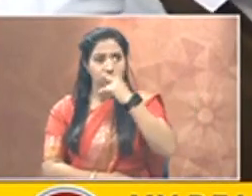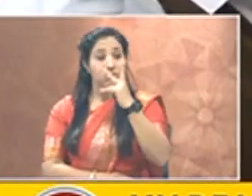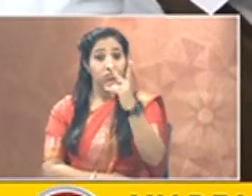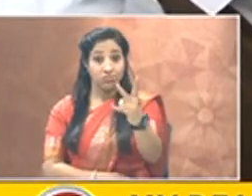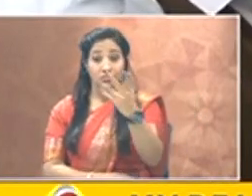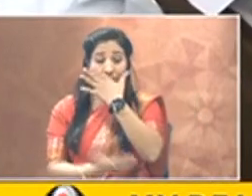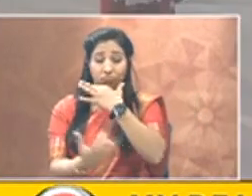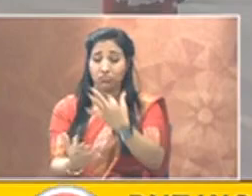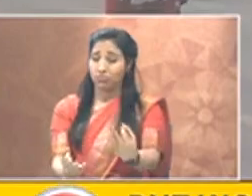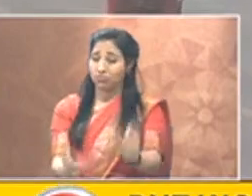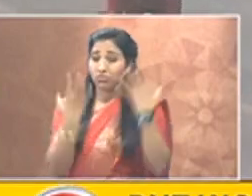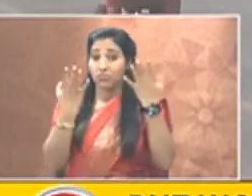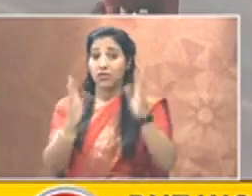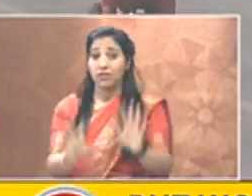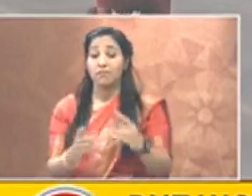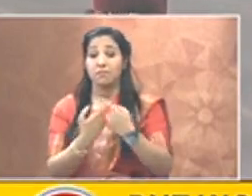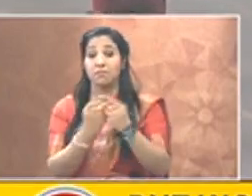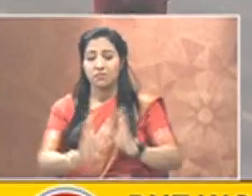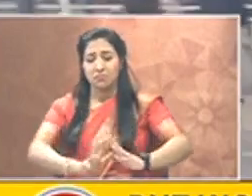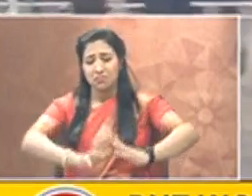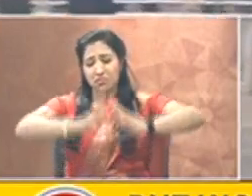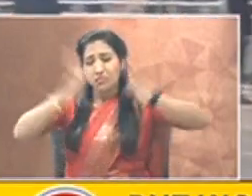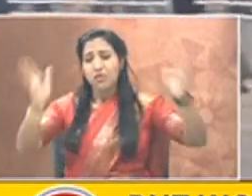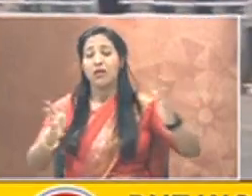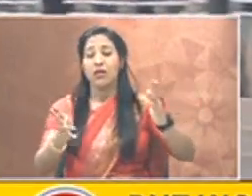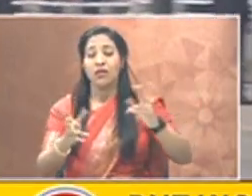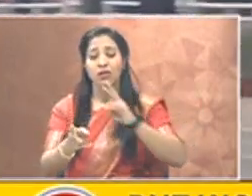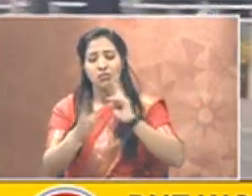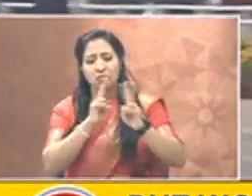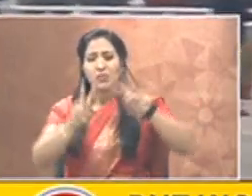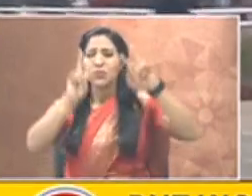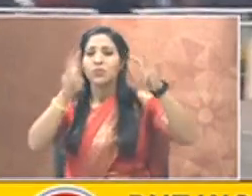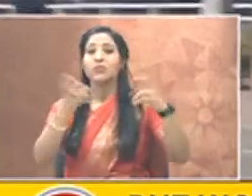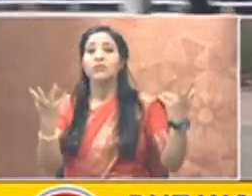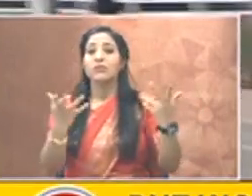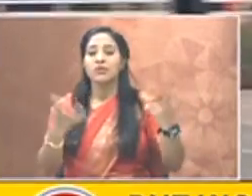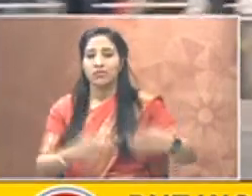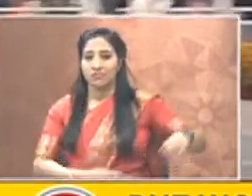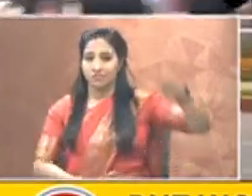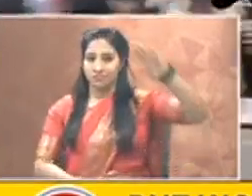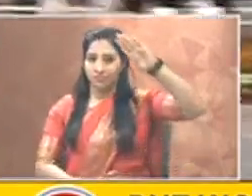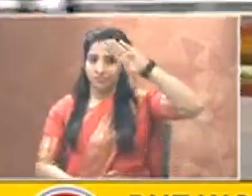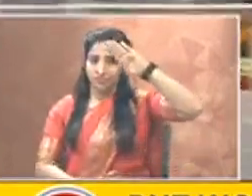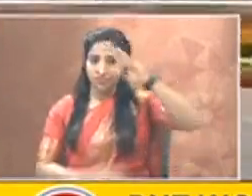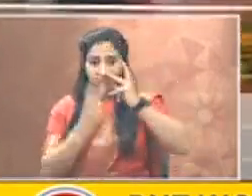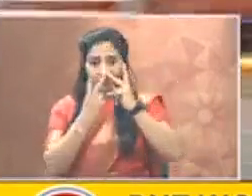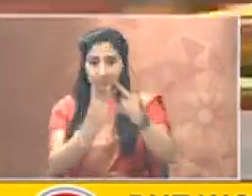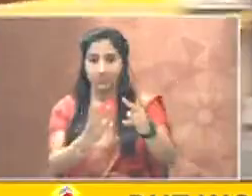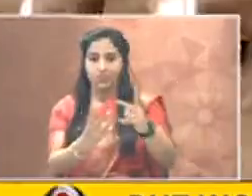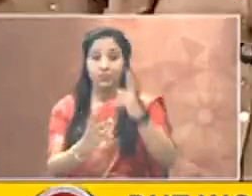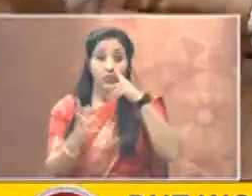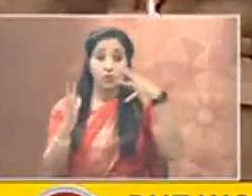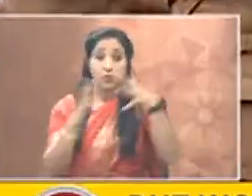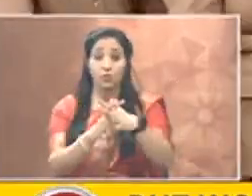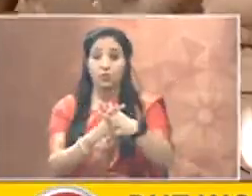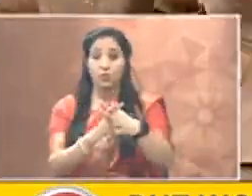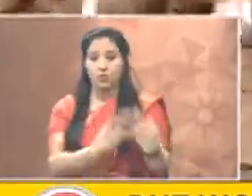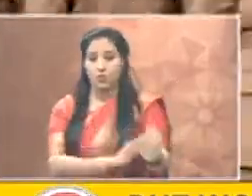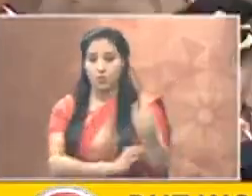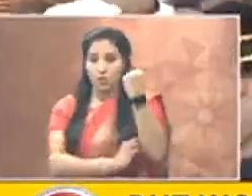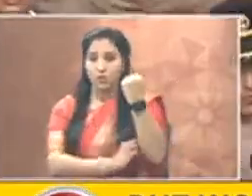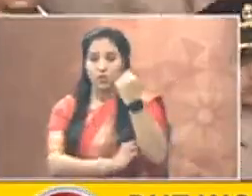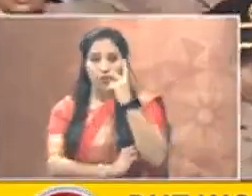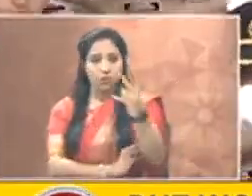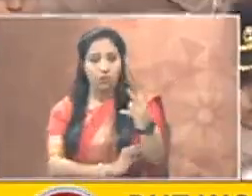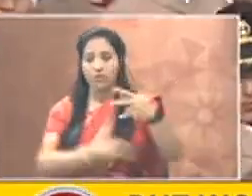रही, लेकिन सबसे ज्यादा चर्चा परेड में विमेन पावर को देखकर